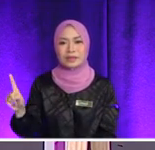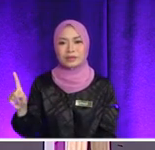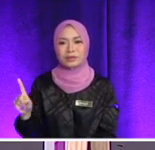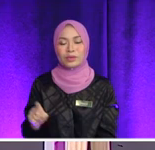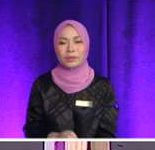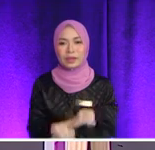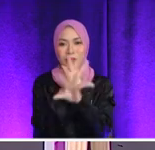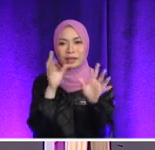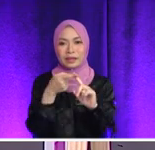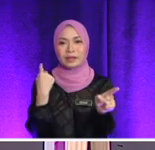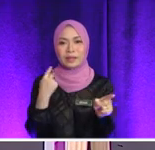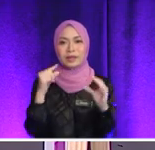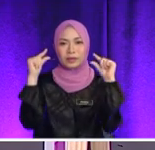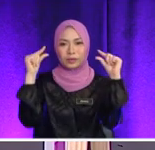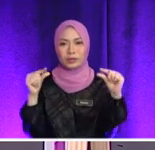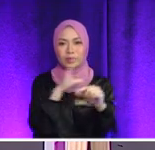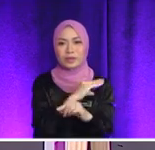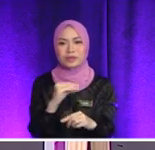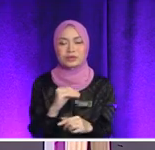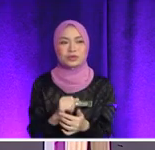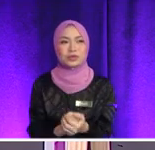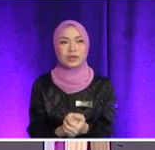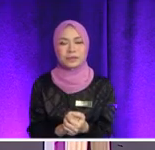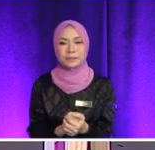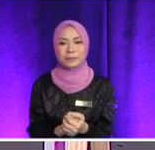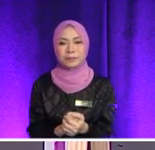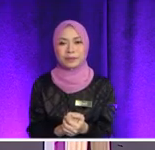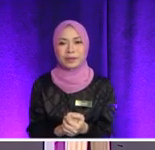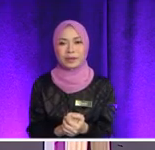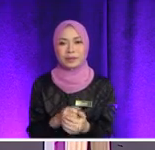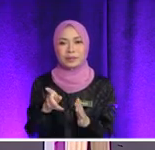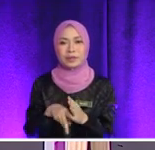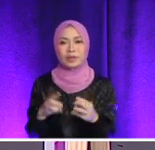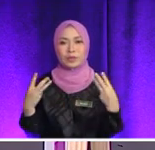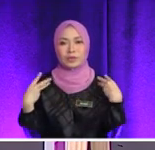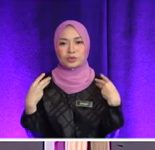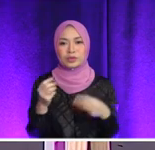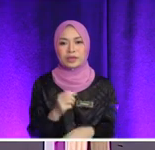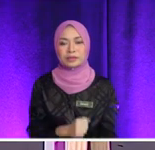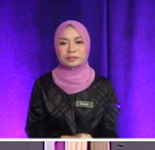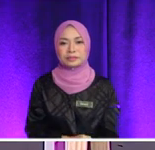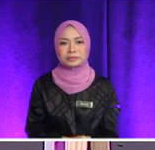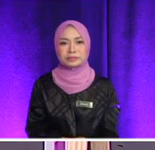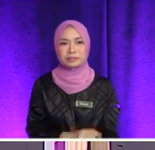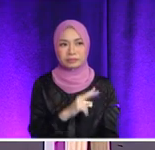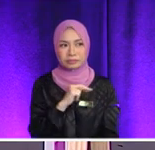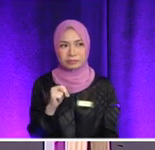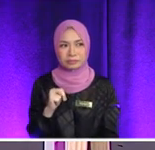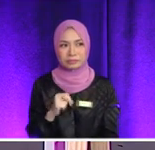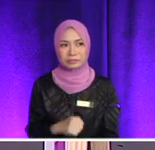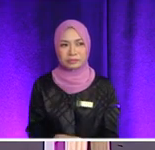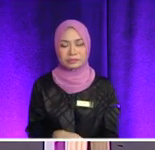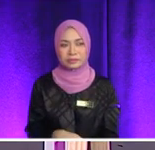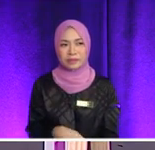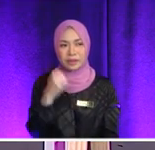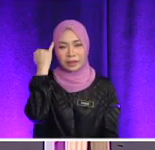sesi per Maksudnya dua hari lah antara guru dan murid kemudian penghasilan hasil karya selanjutnya